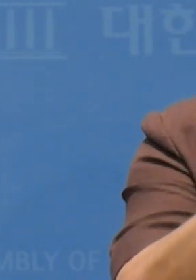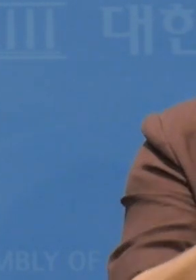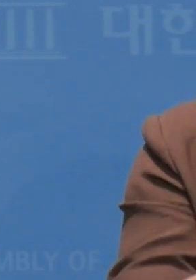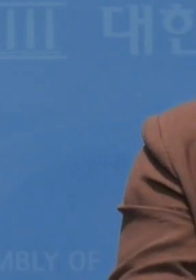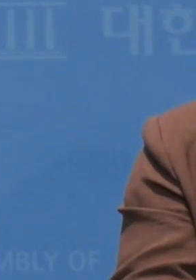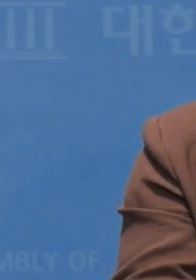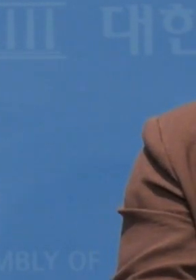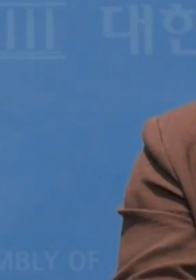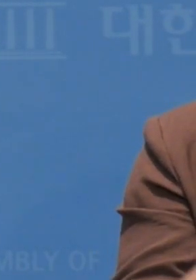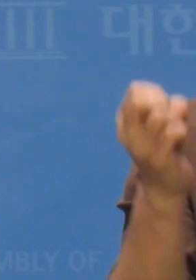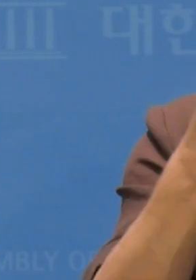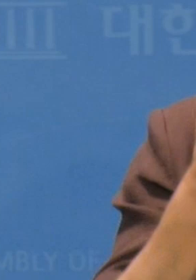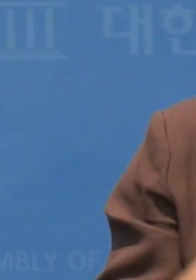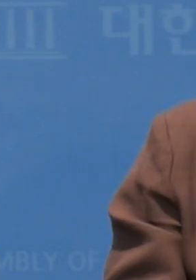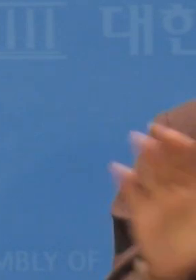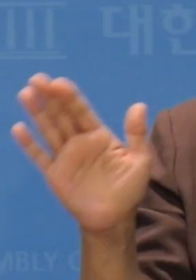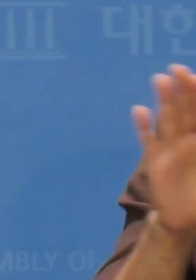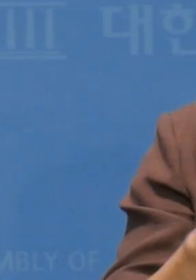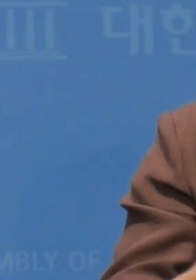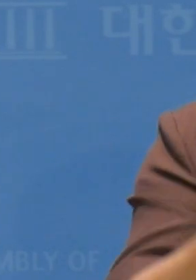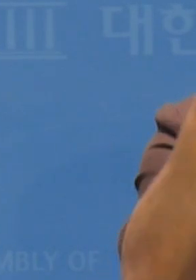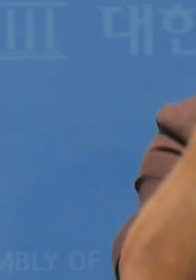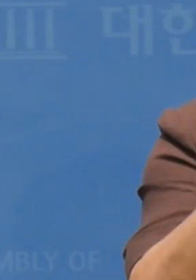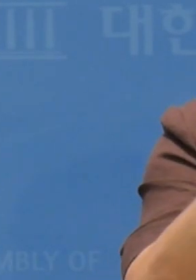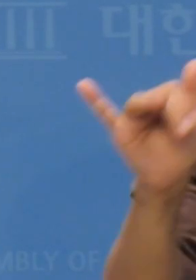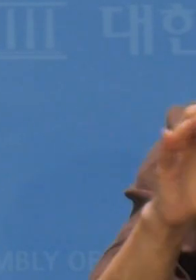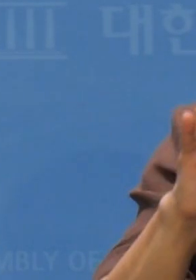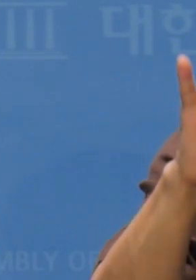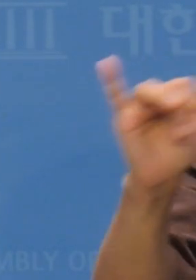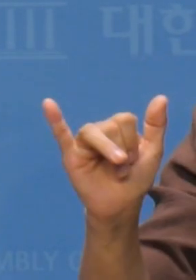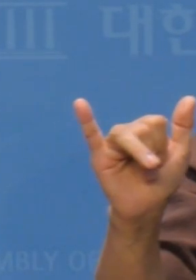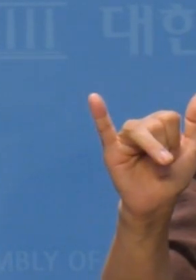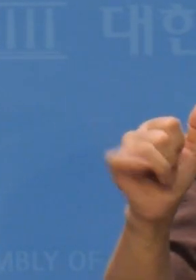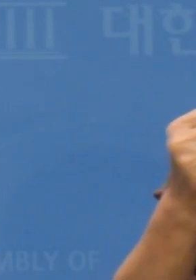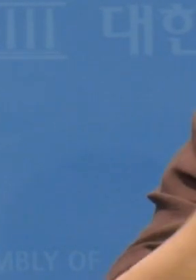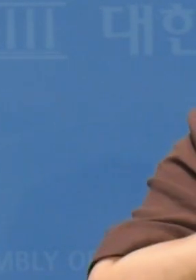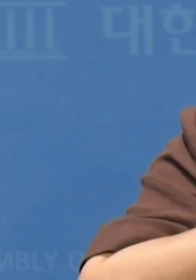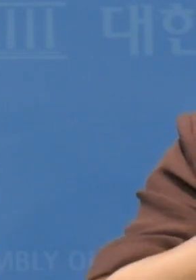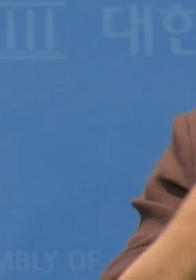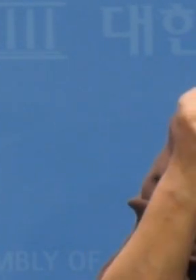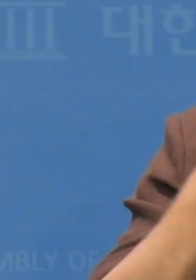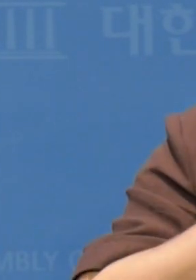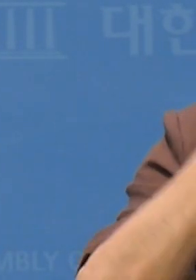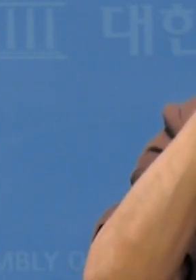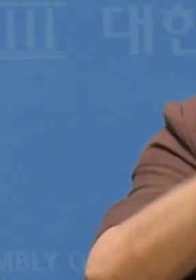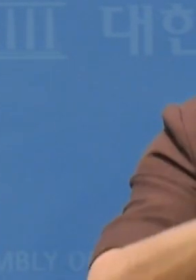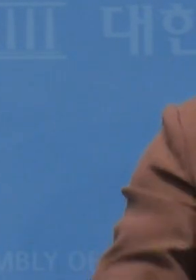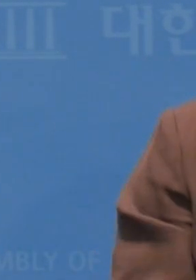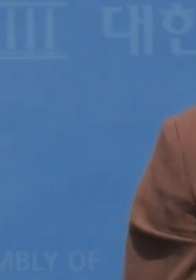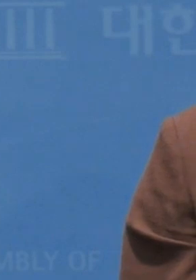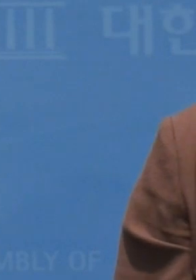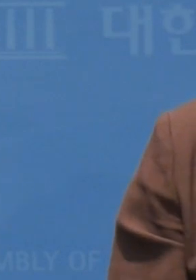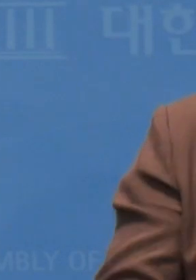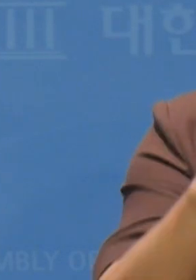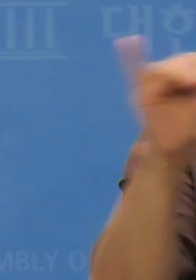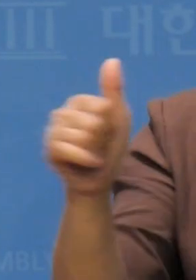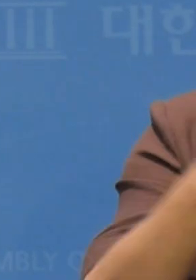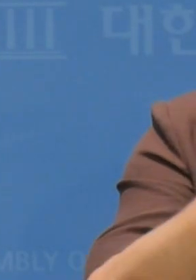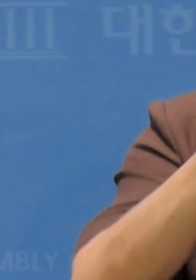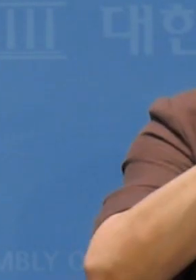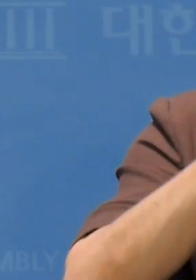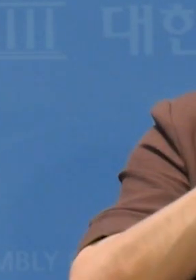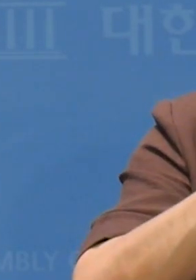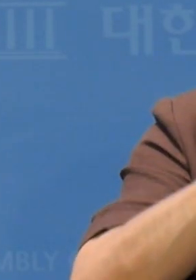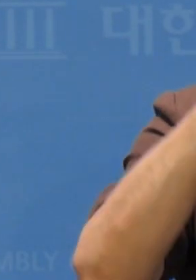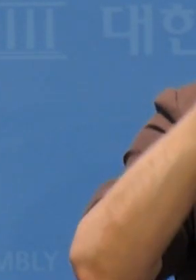날이라는 기대보다는 시청자와 국민의 탄식을 자아낼뿐입니다 국민의 방송이라는